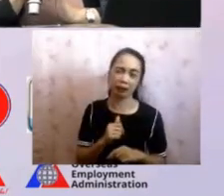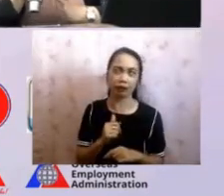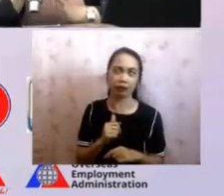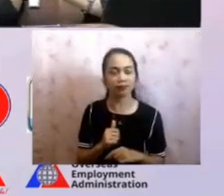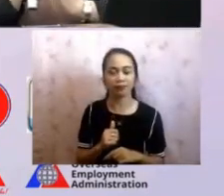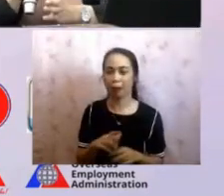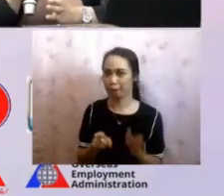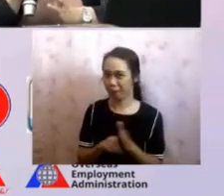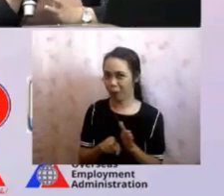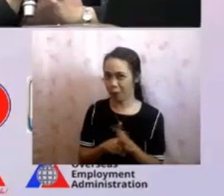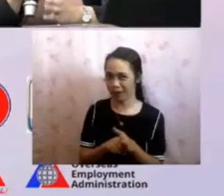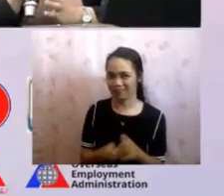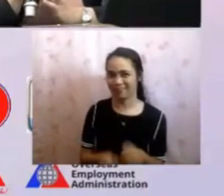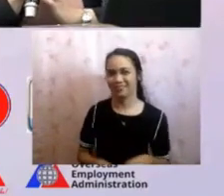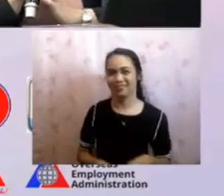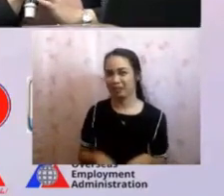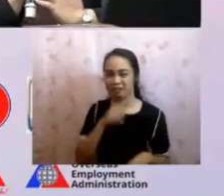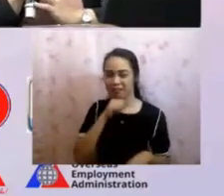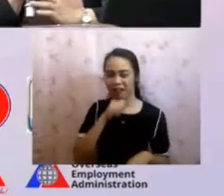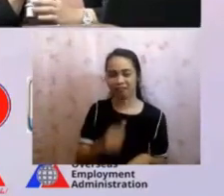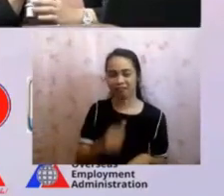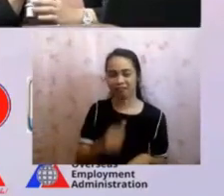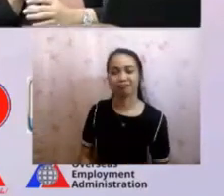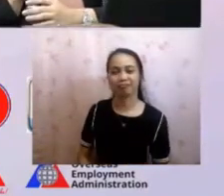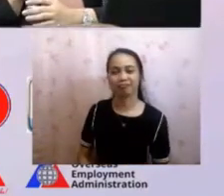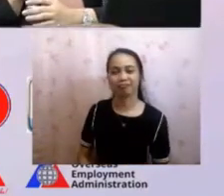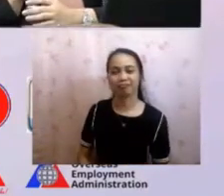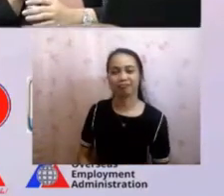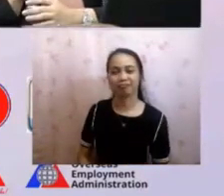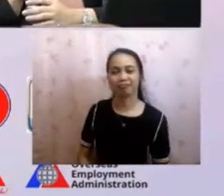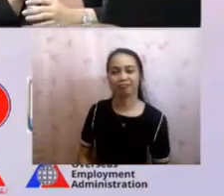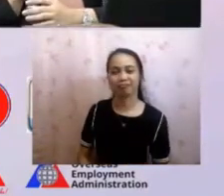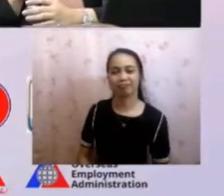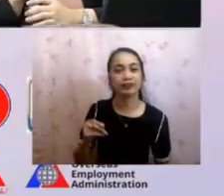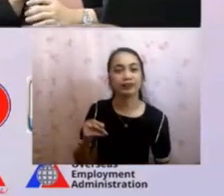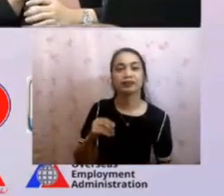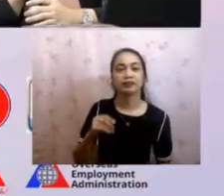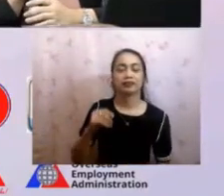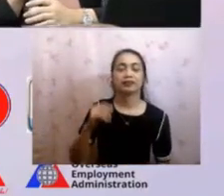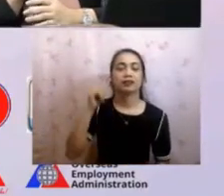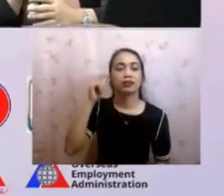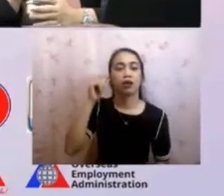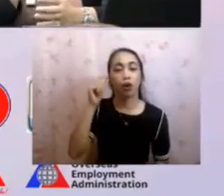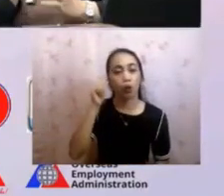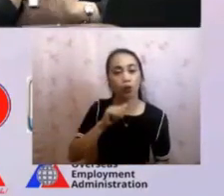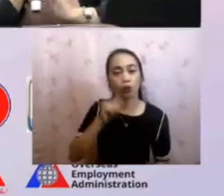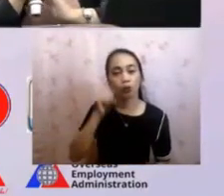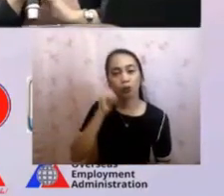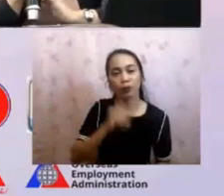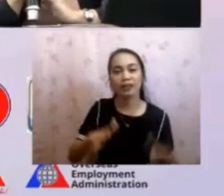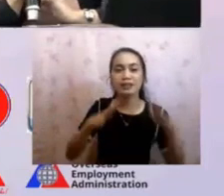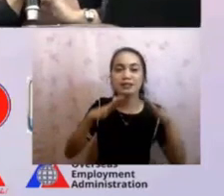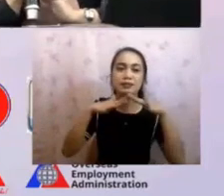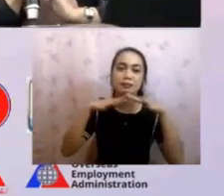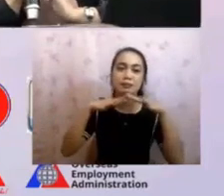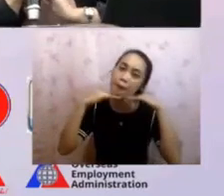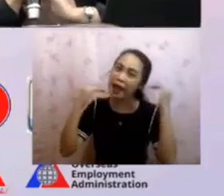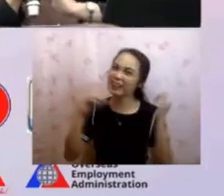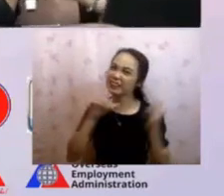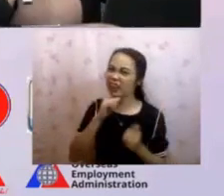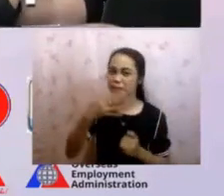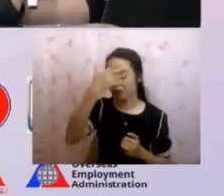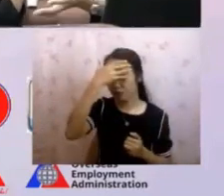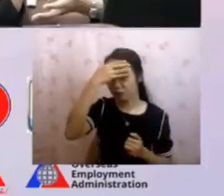murag nakakaon og sobra sa ilaga. So of course, remember to breathe and blink. And of course, don't forget to smile.